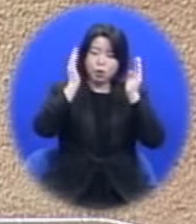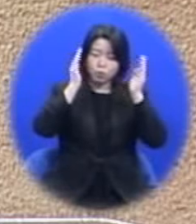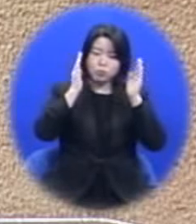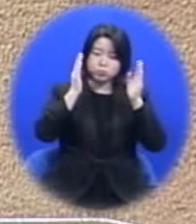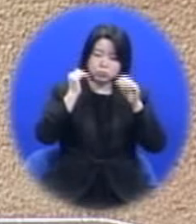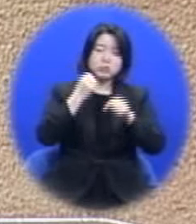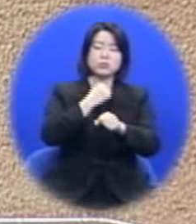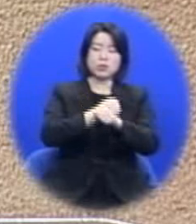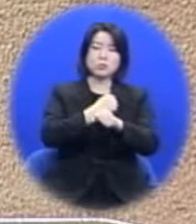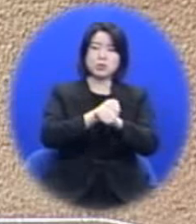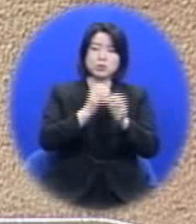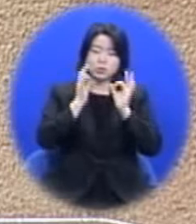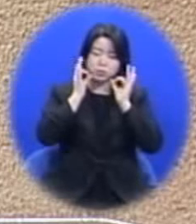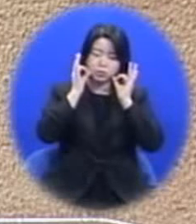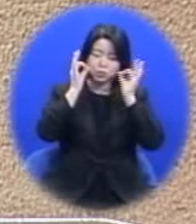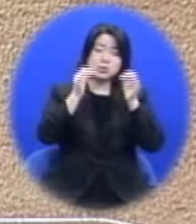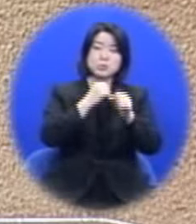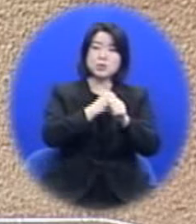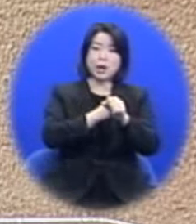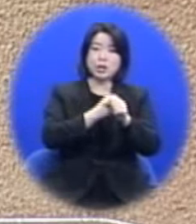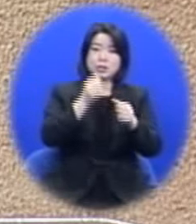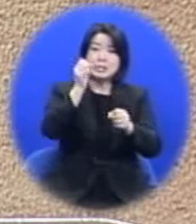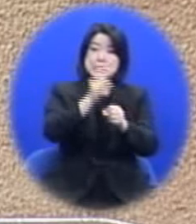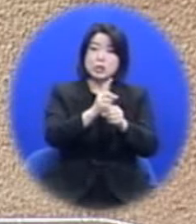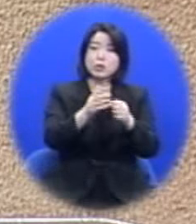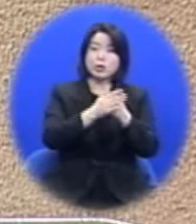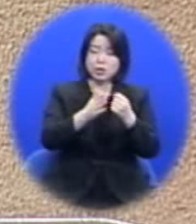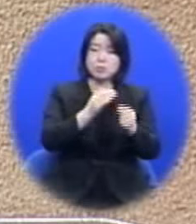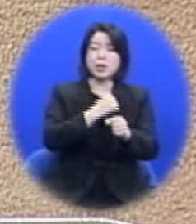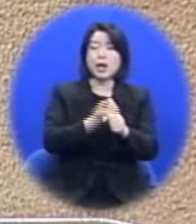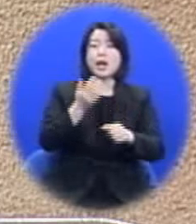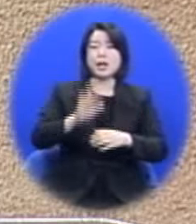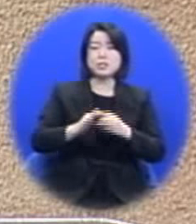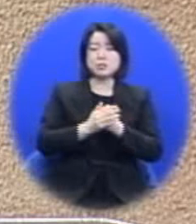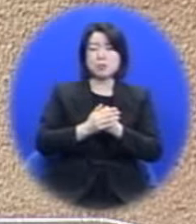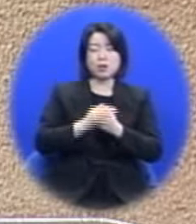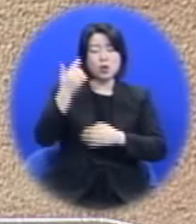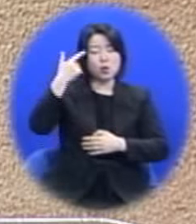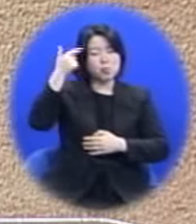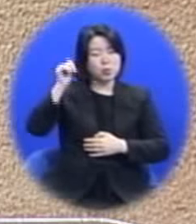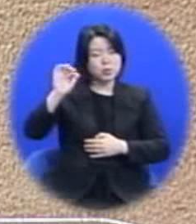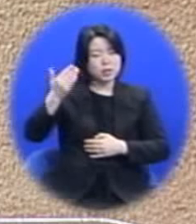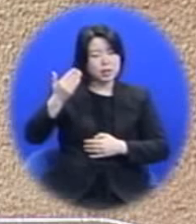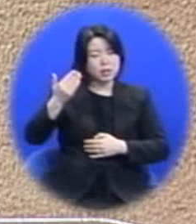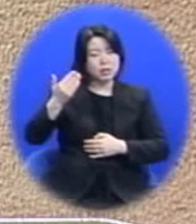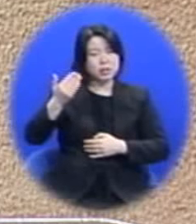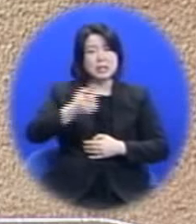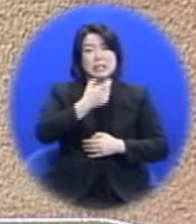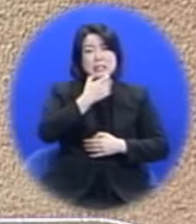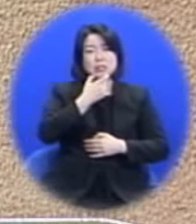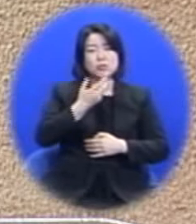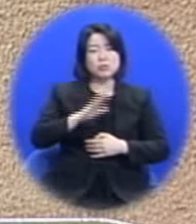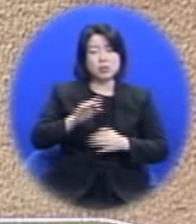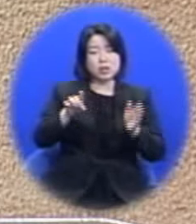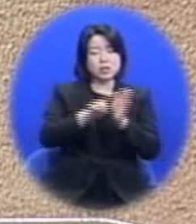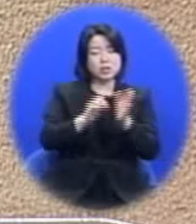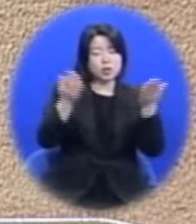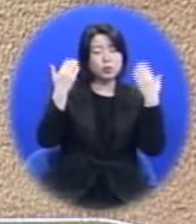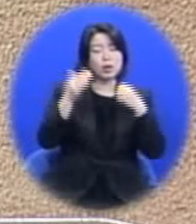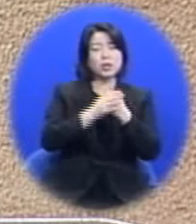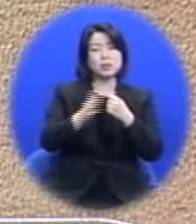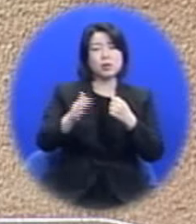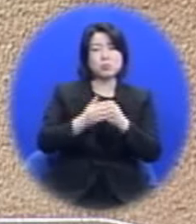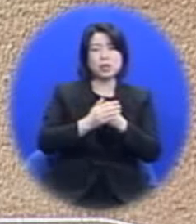성격이니까 했지만 마음에 기쁨이 있을 리가 없지요. 목사 되기 싫은데 신학교에 왔으니. 그런데 어느 날